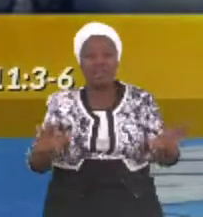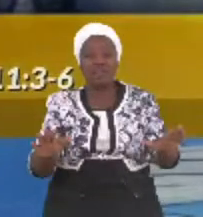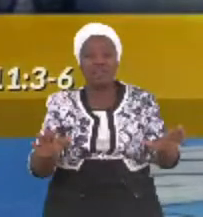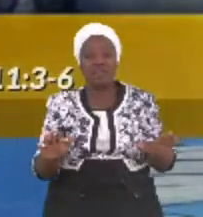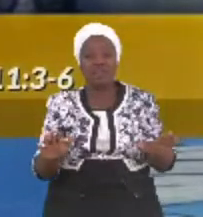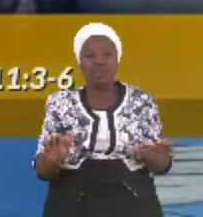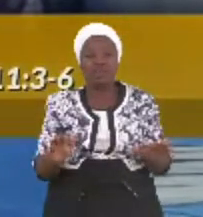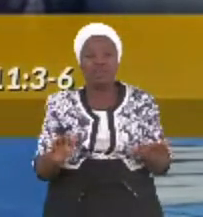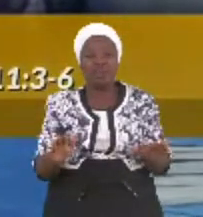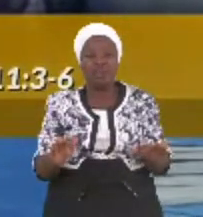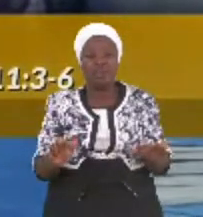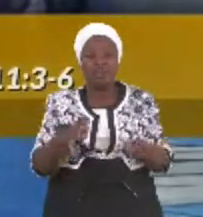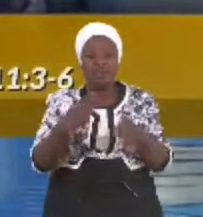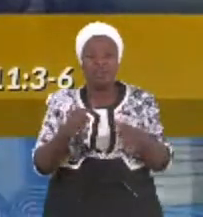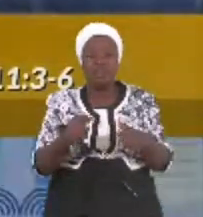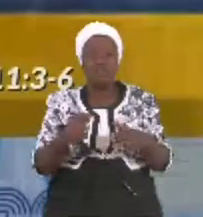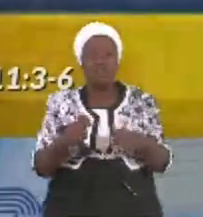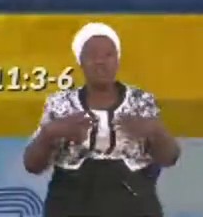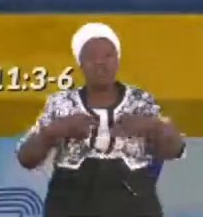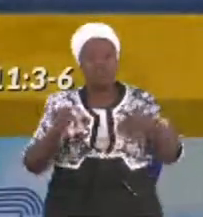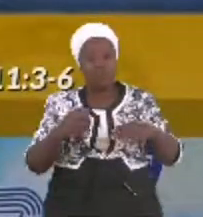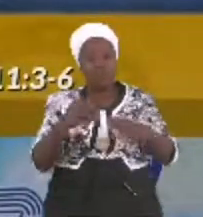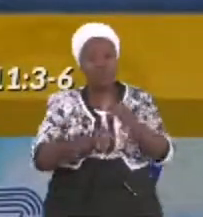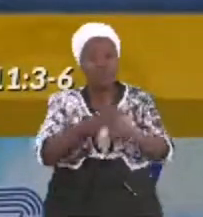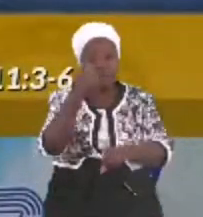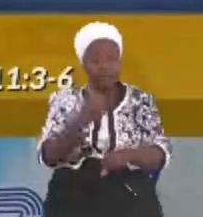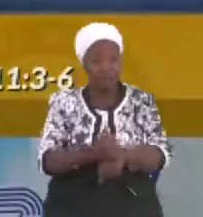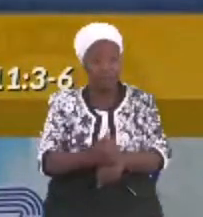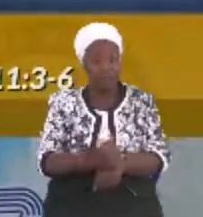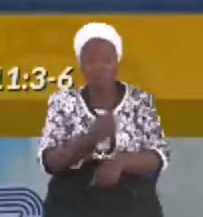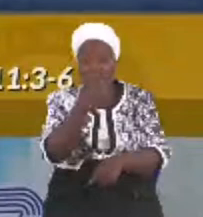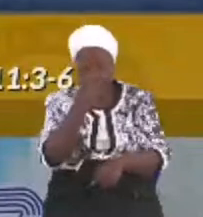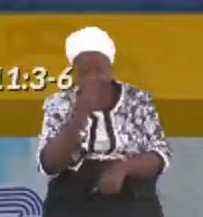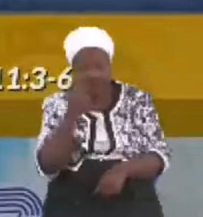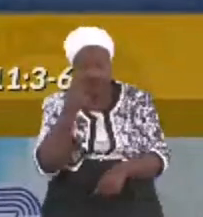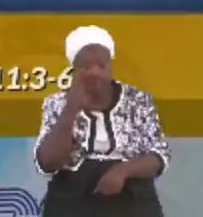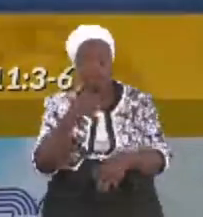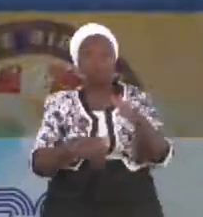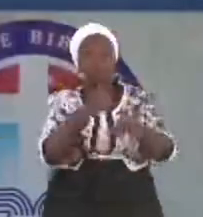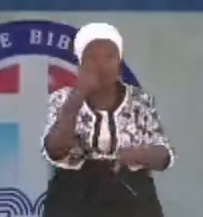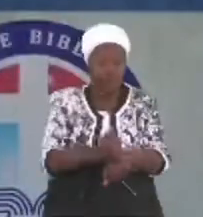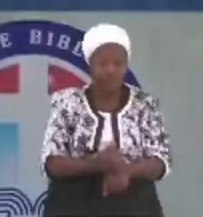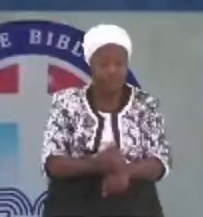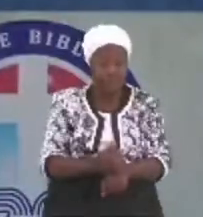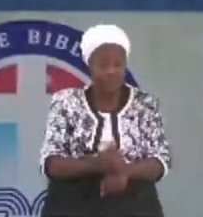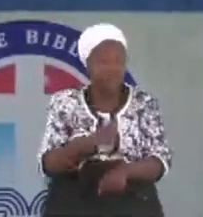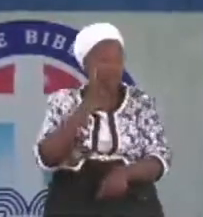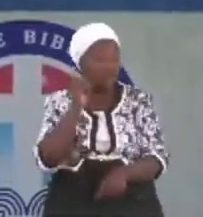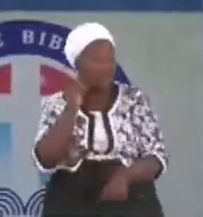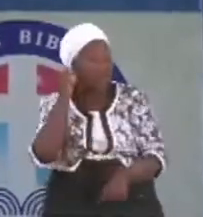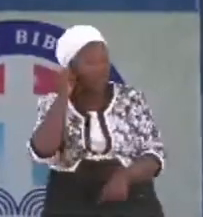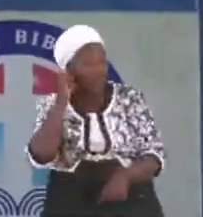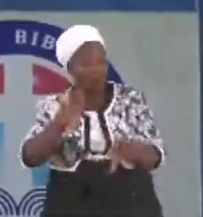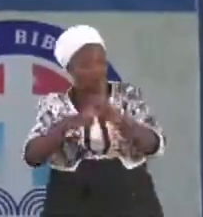Les cures confirmées. Les yeux aveugles ouverts confirmés. Les